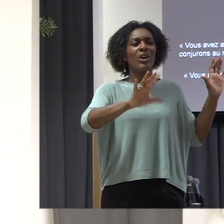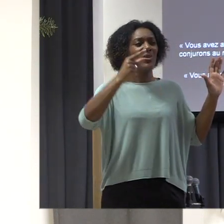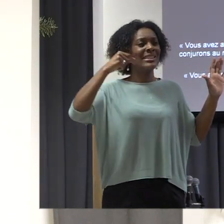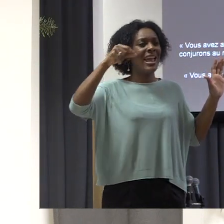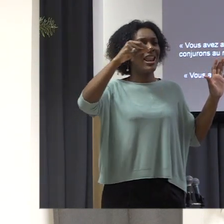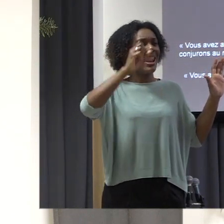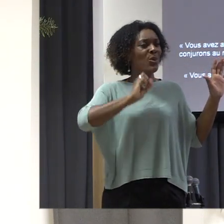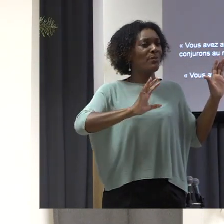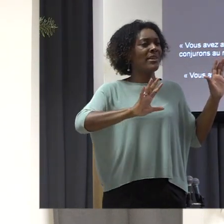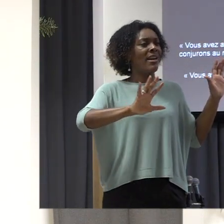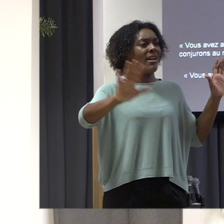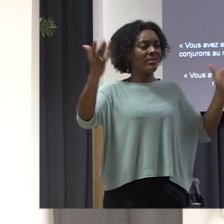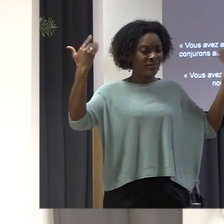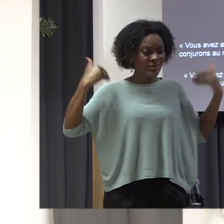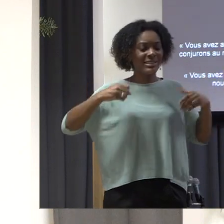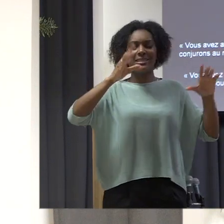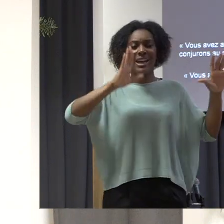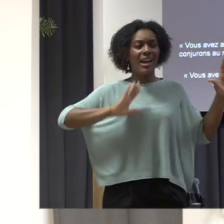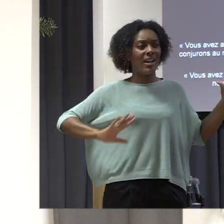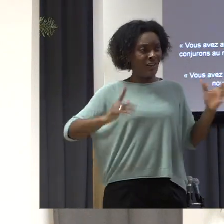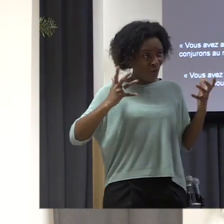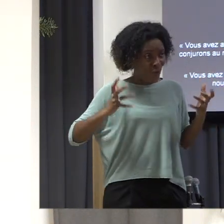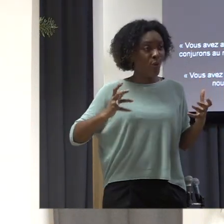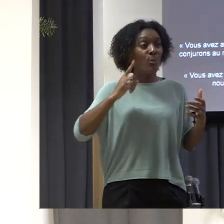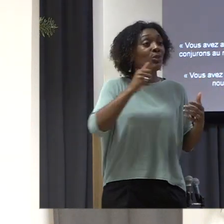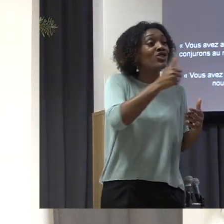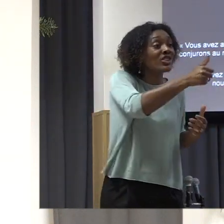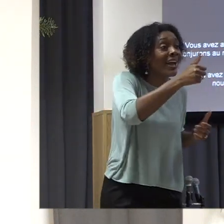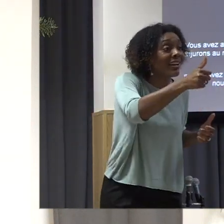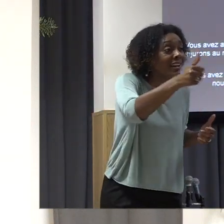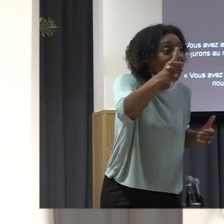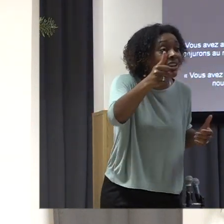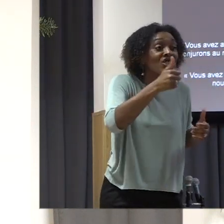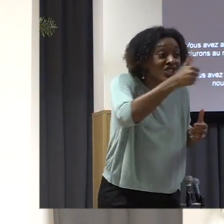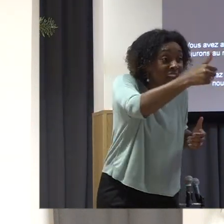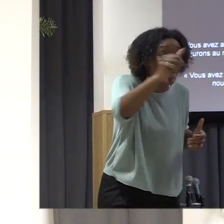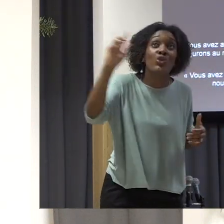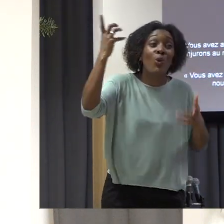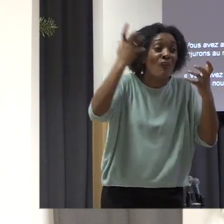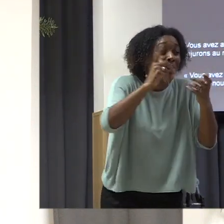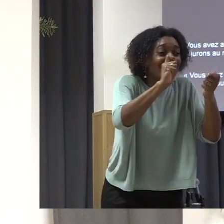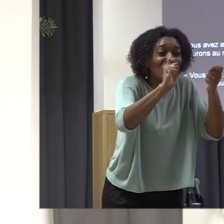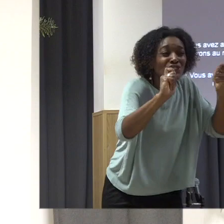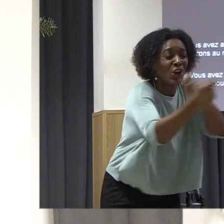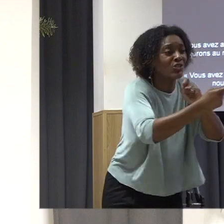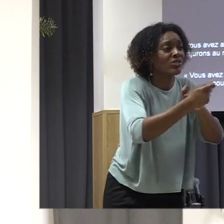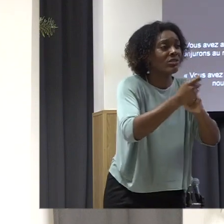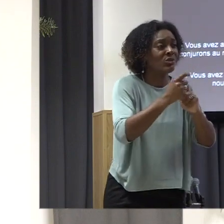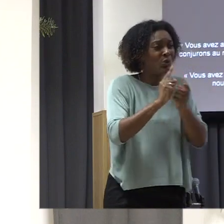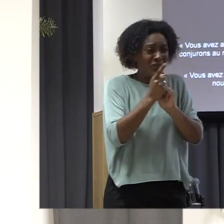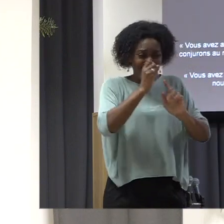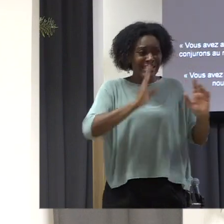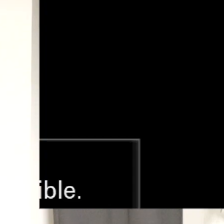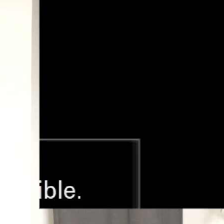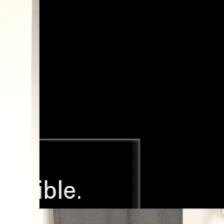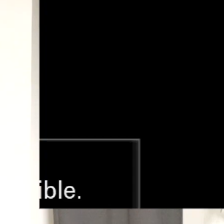lumière de ce monde. C'est ce que Dieu désire pour chacune de nos vies. Et pour cela, comprenons bien qu'on n'est pas en train de parler de